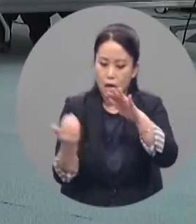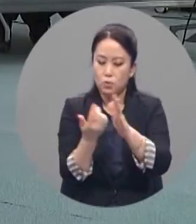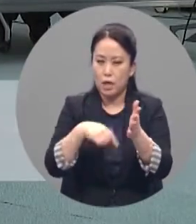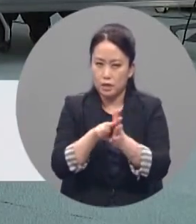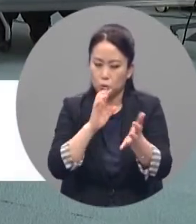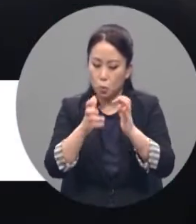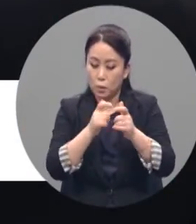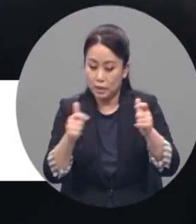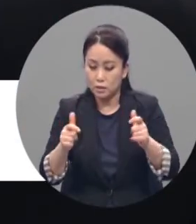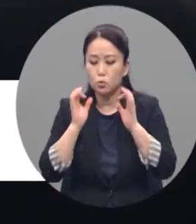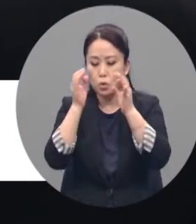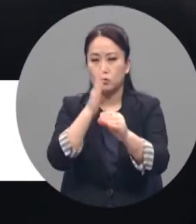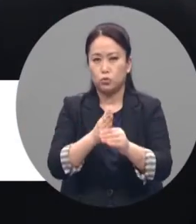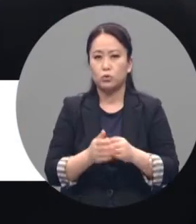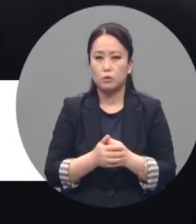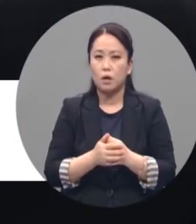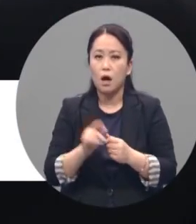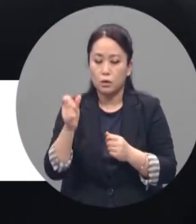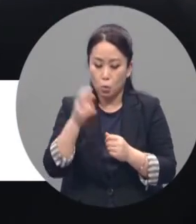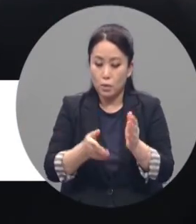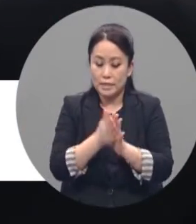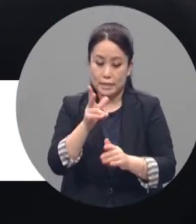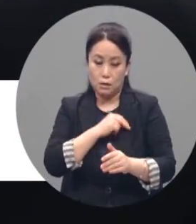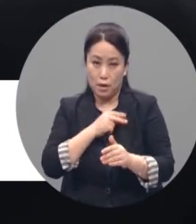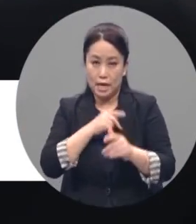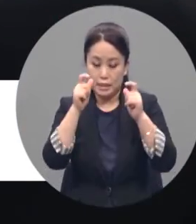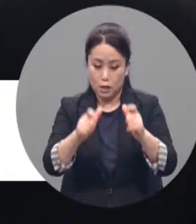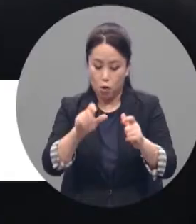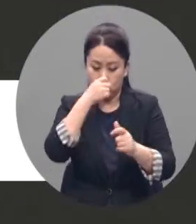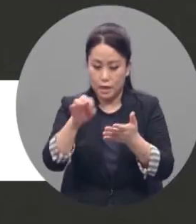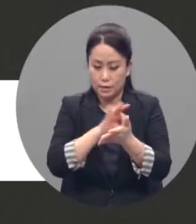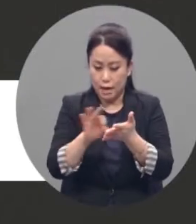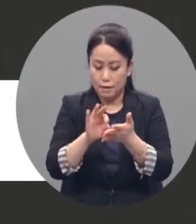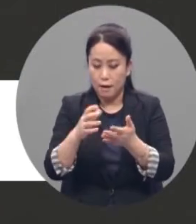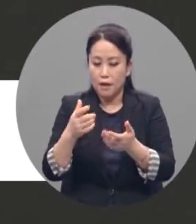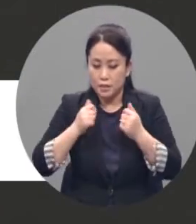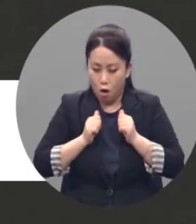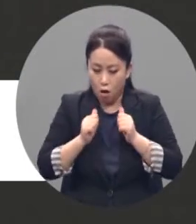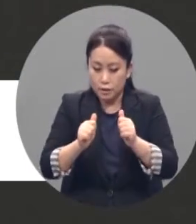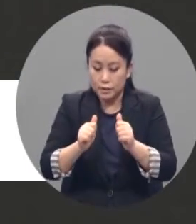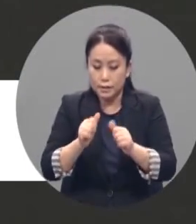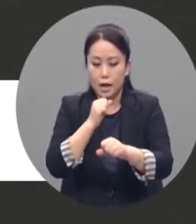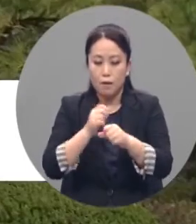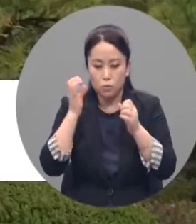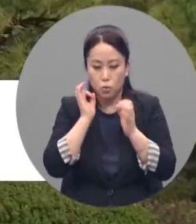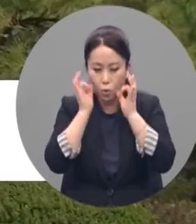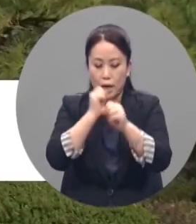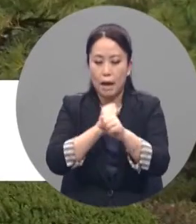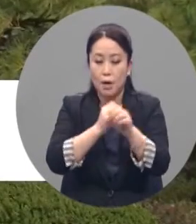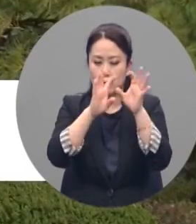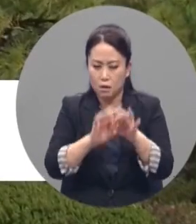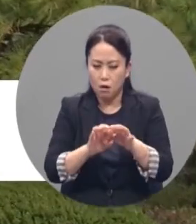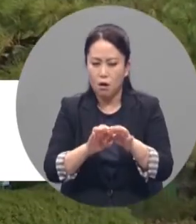나섰고 시의원들의 지역구 예산도 적극 챙기면서 공을 들였지만 통과는 미지수입니다.